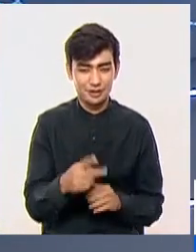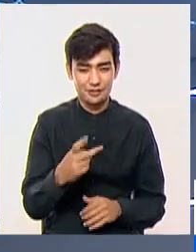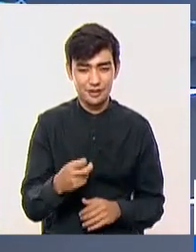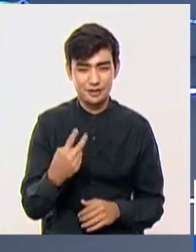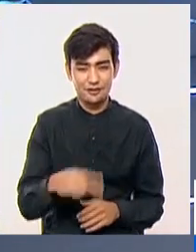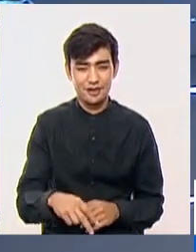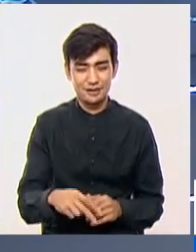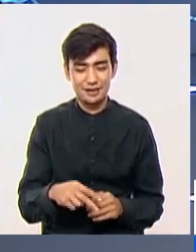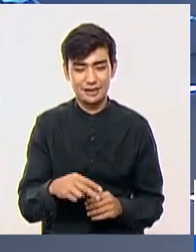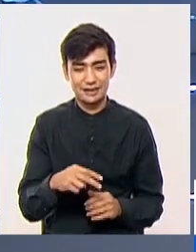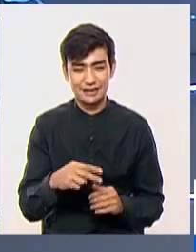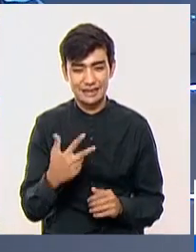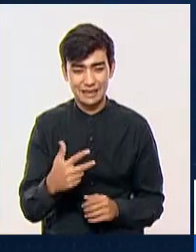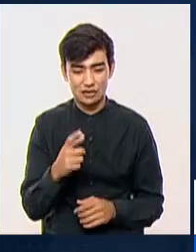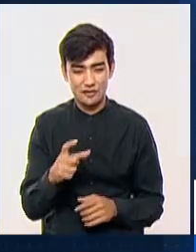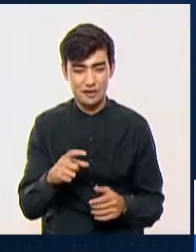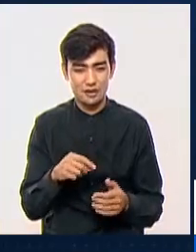118273 қол жинауға тиіс.